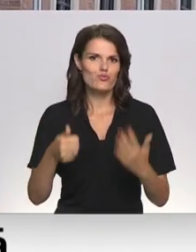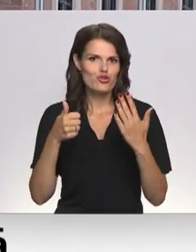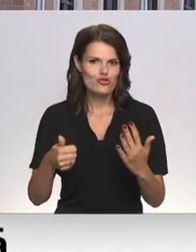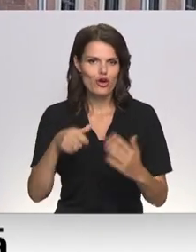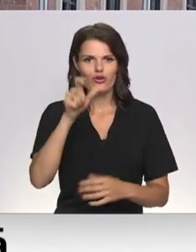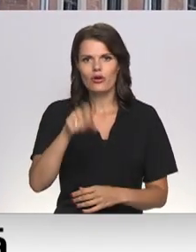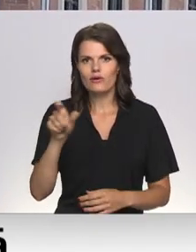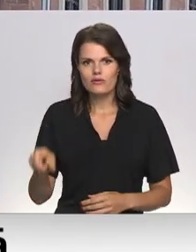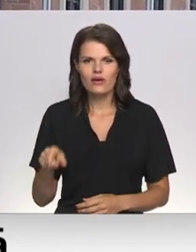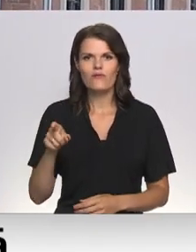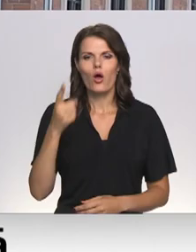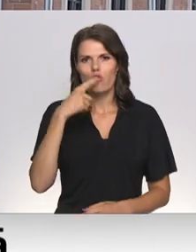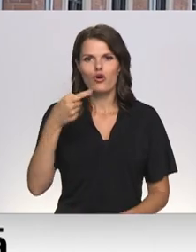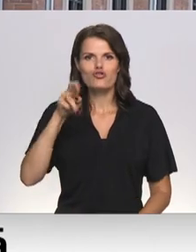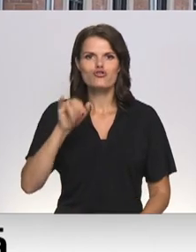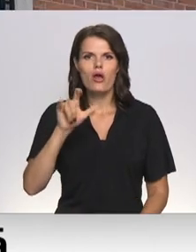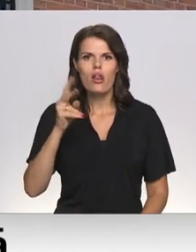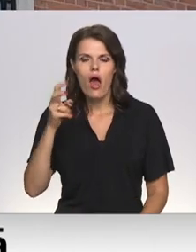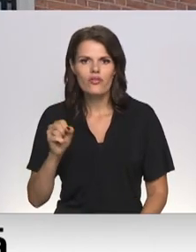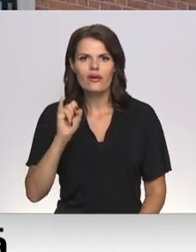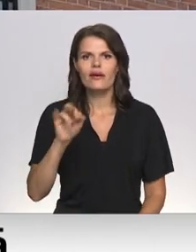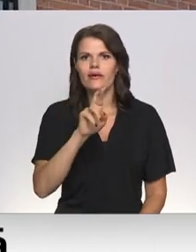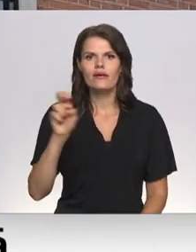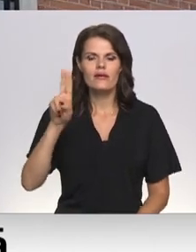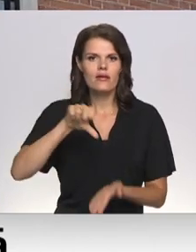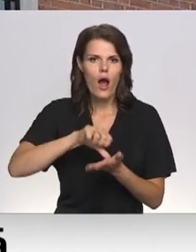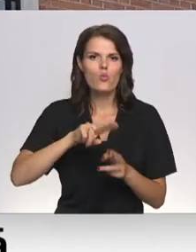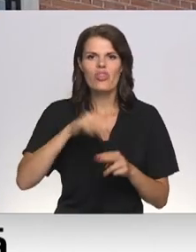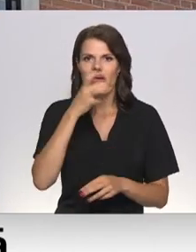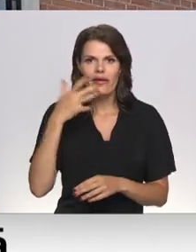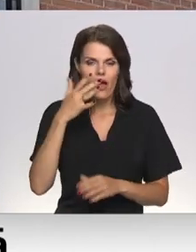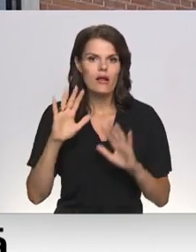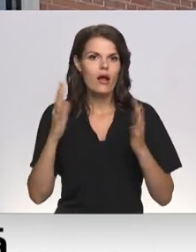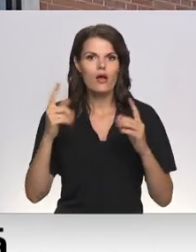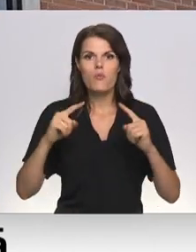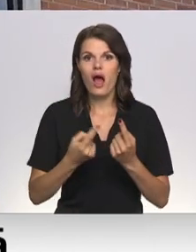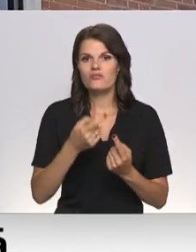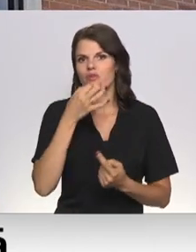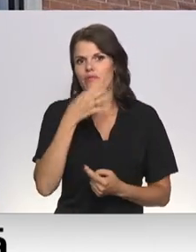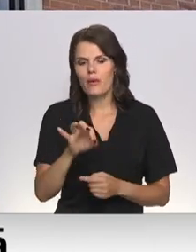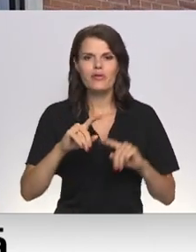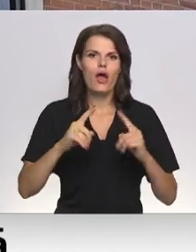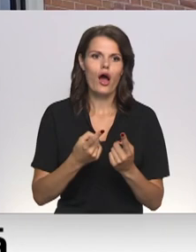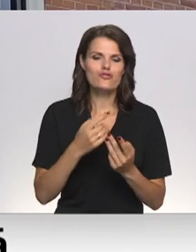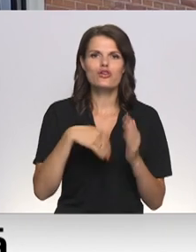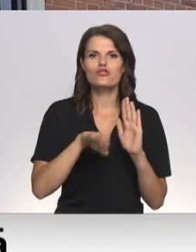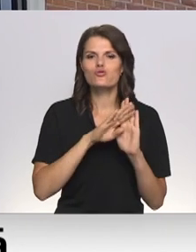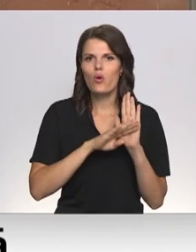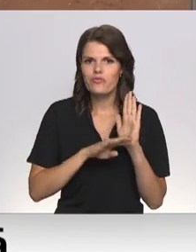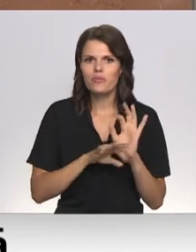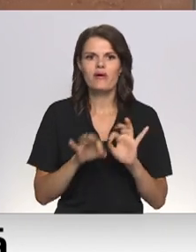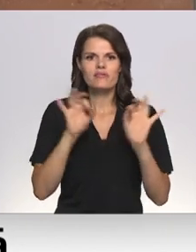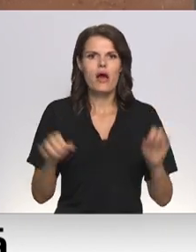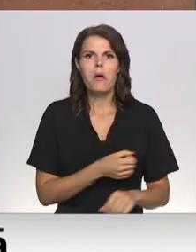Šī brīža iemietnieki ir no Šrilankas, Irānas un Nigērijas. Gadījumos, kad aizturētie nav apmierināti ar aizturēšanas nosacījumiem, tiek